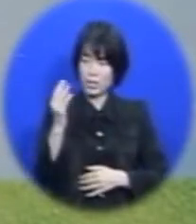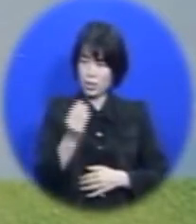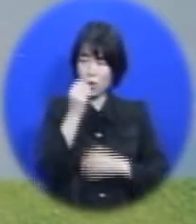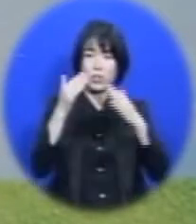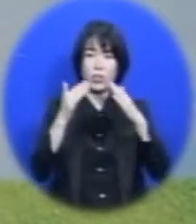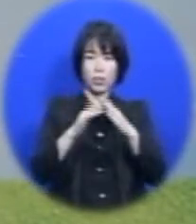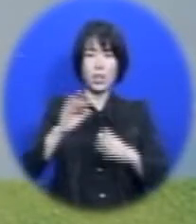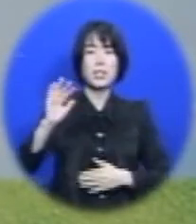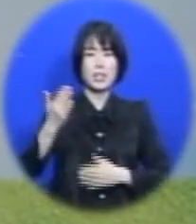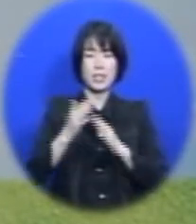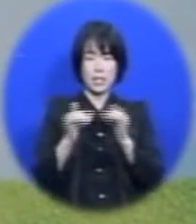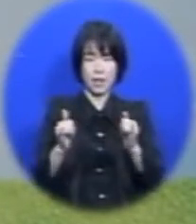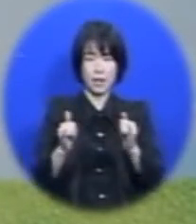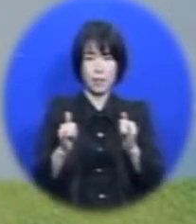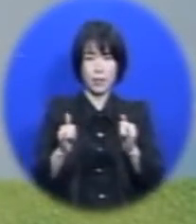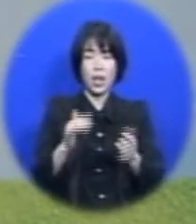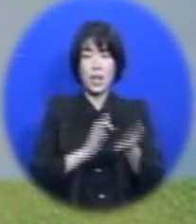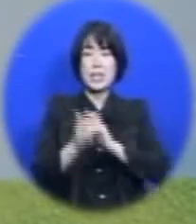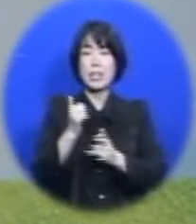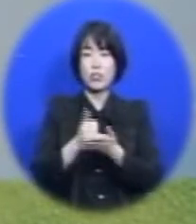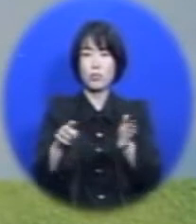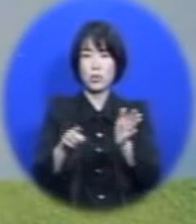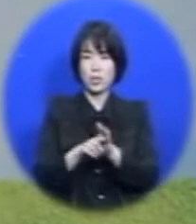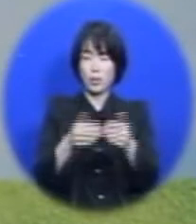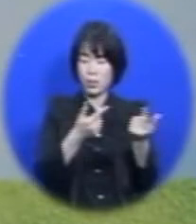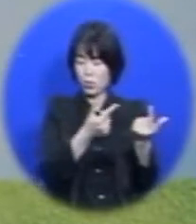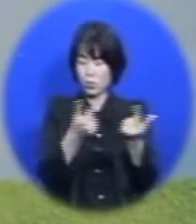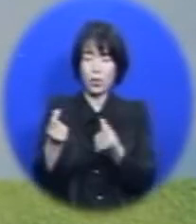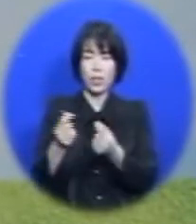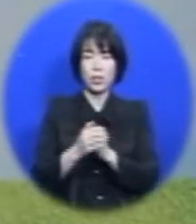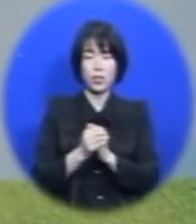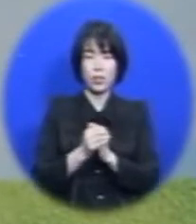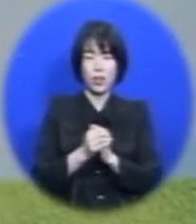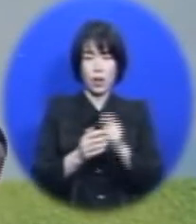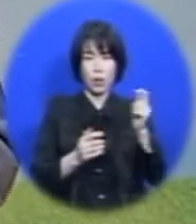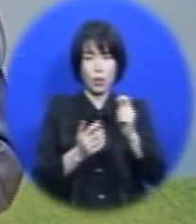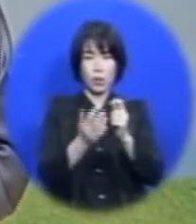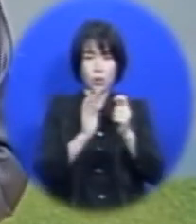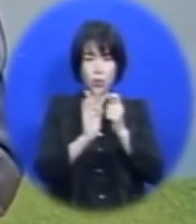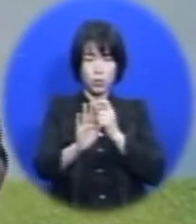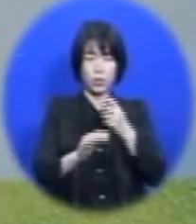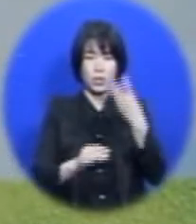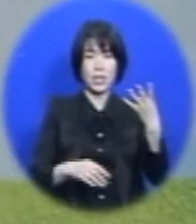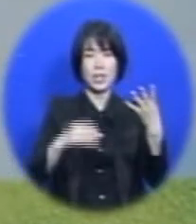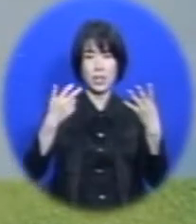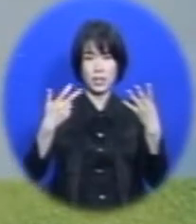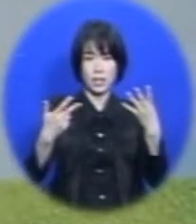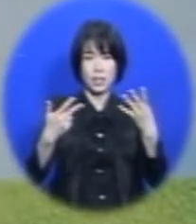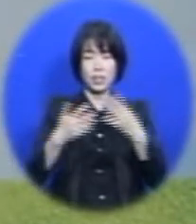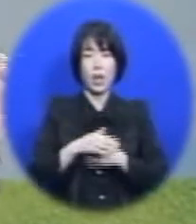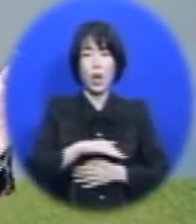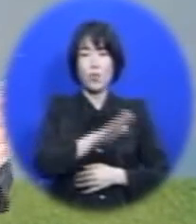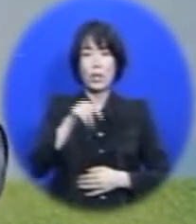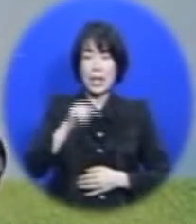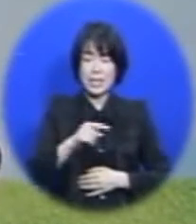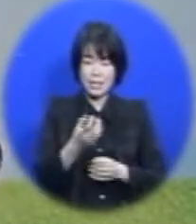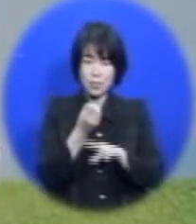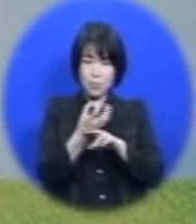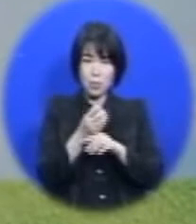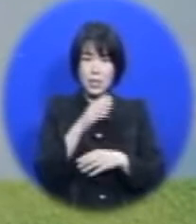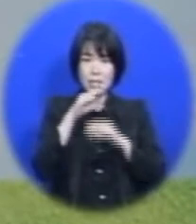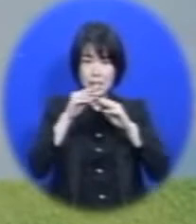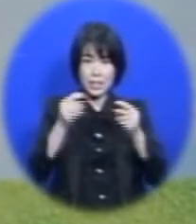자라는 겁니다. 예수를 믿는 사람은 다 그렇다는 거예요. 고린도후서 4장 7절에 우리가 이 보배를 질그릇에